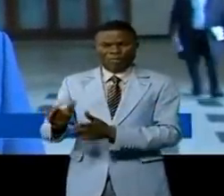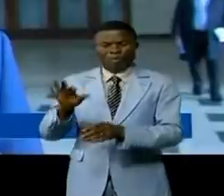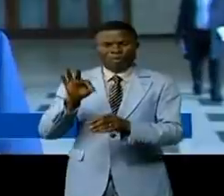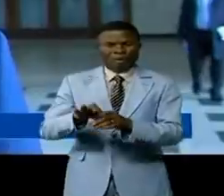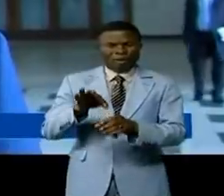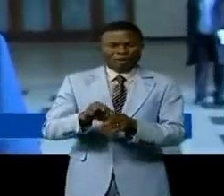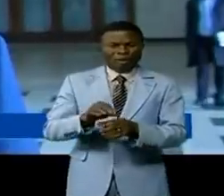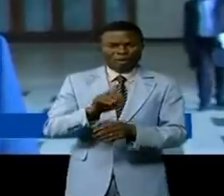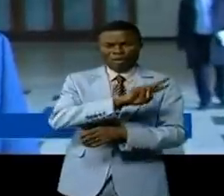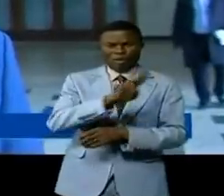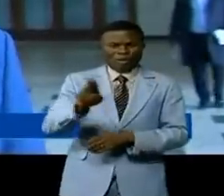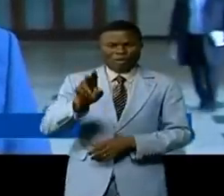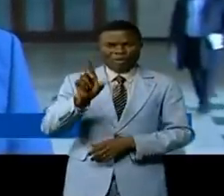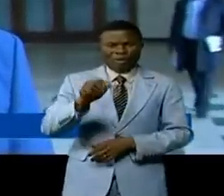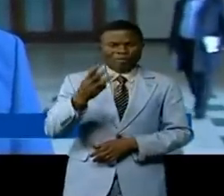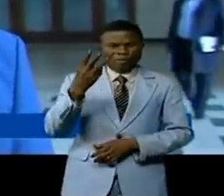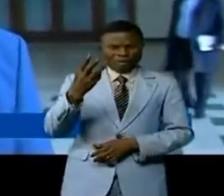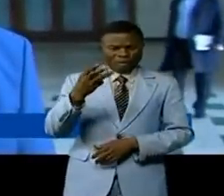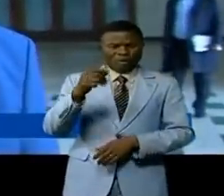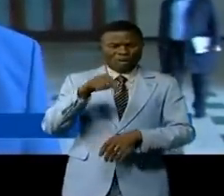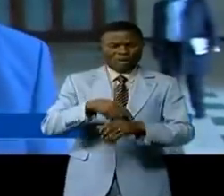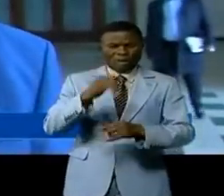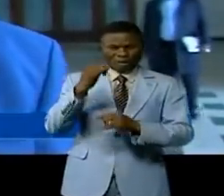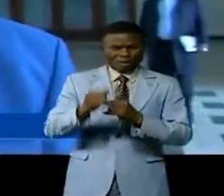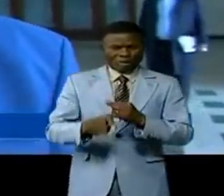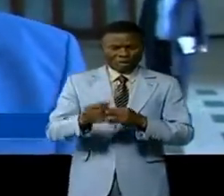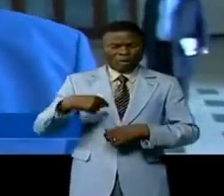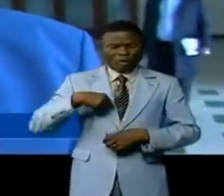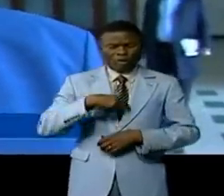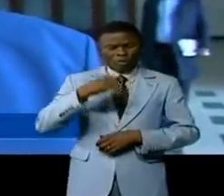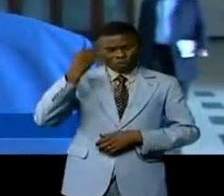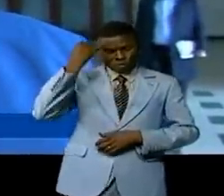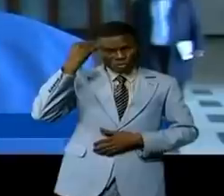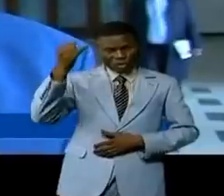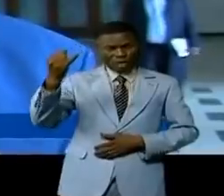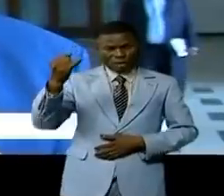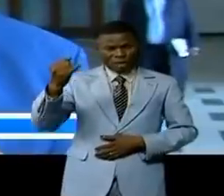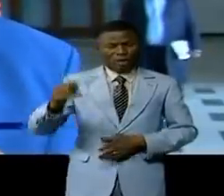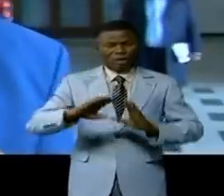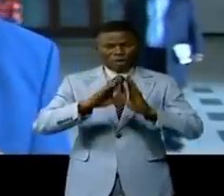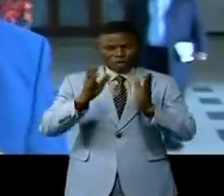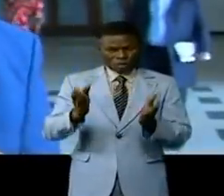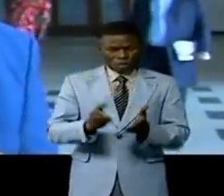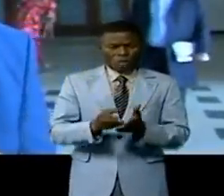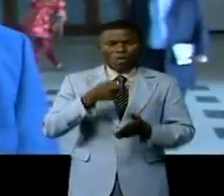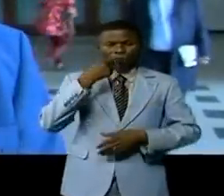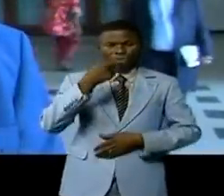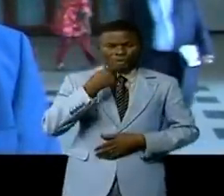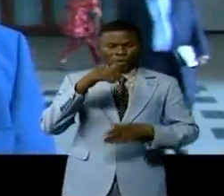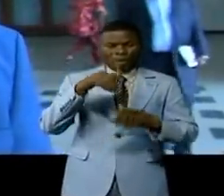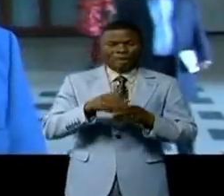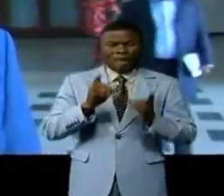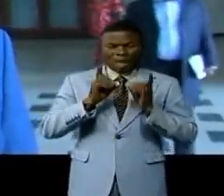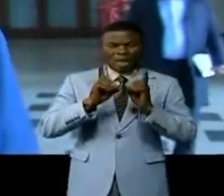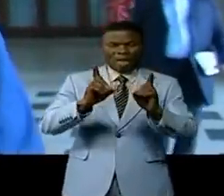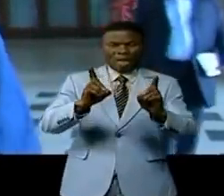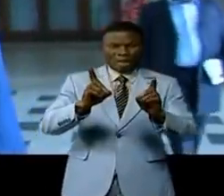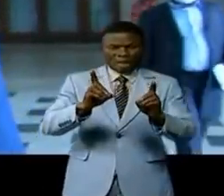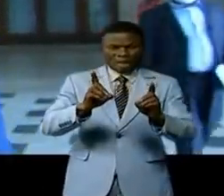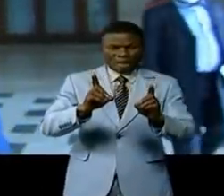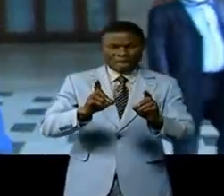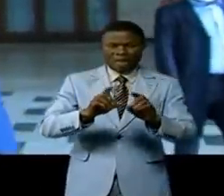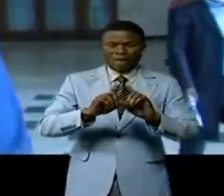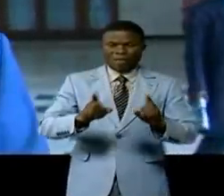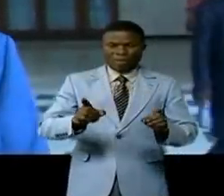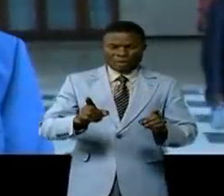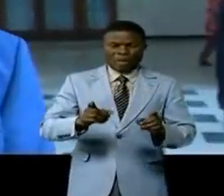élections de 2023 dans les délais constitutionnels. Nous pensons que tout ce qu'il a évoqué dans son discours tel que présenté par la